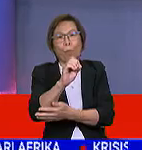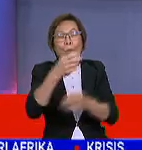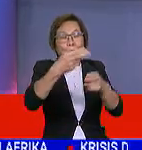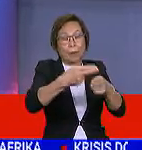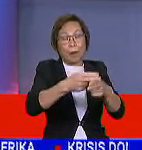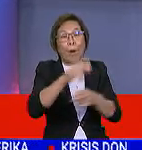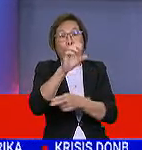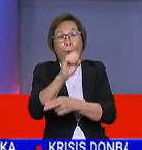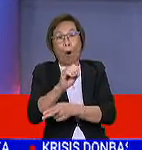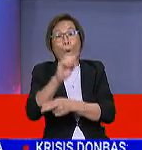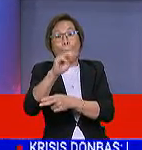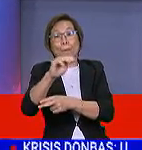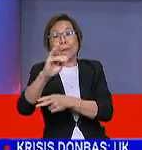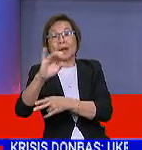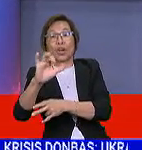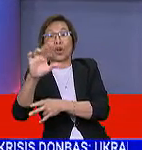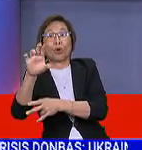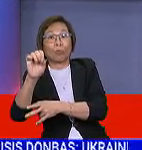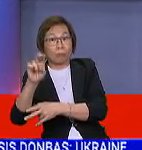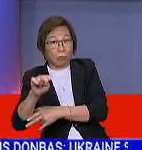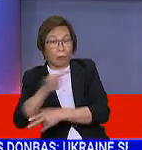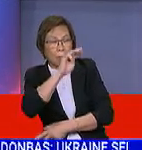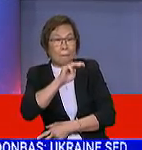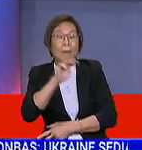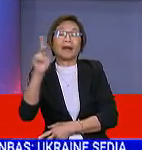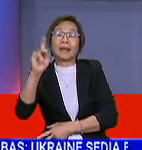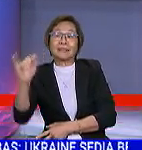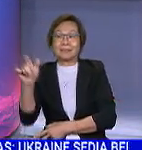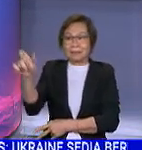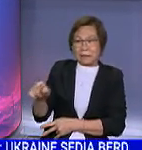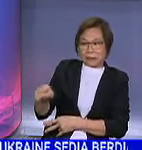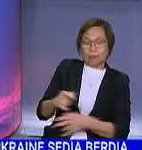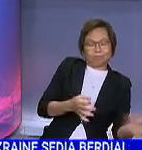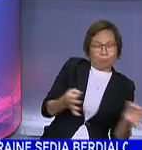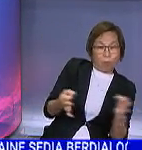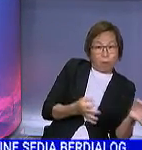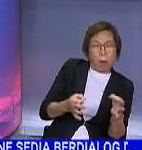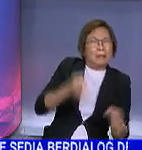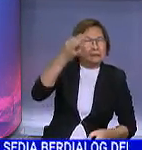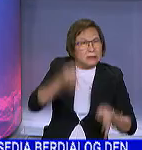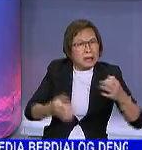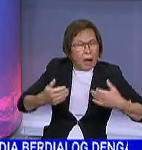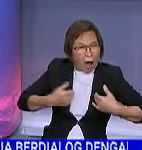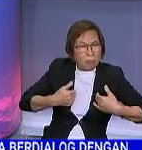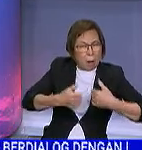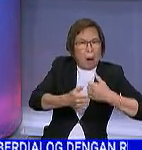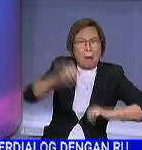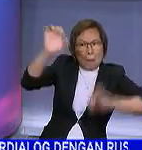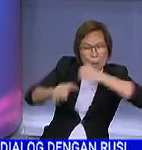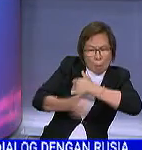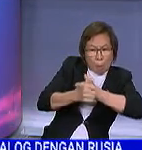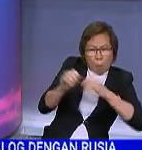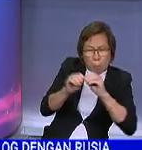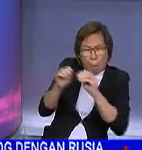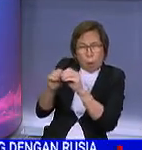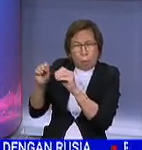yang dikenali sebagai Omicron. Menteri bertanggungjawab Hairi Jamaluddin menjelaskan sekiranya penilaian risiko bertambah